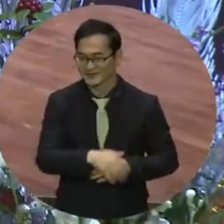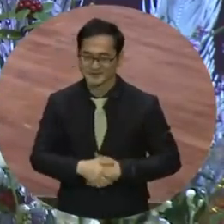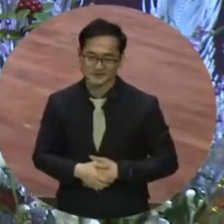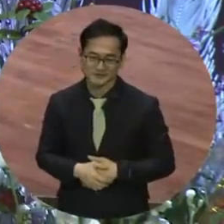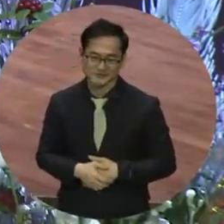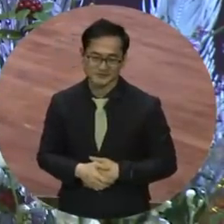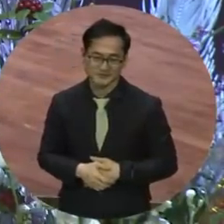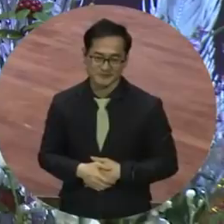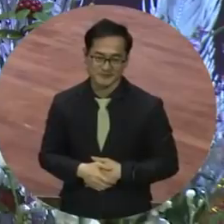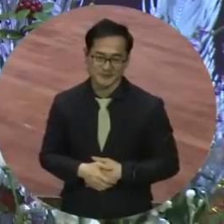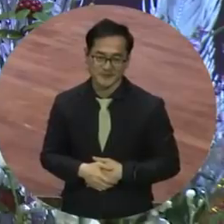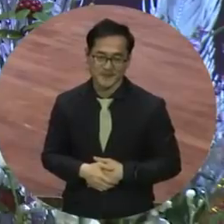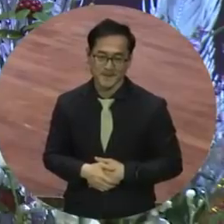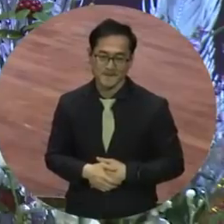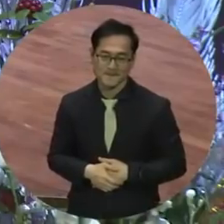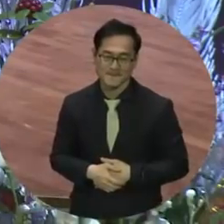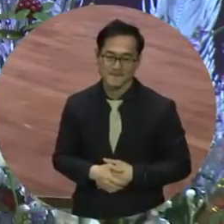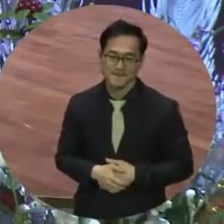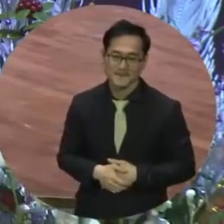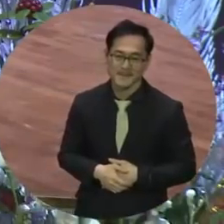간단한 진단입니다.